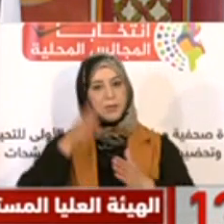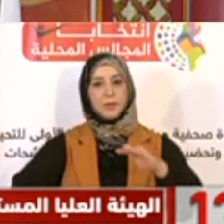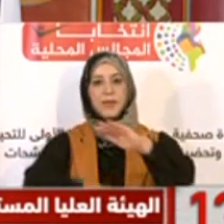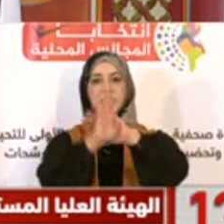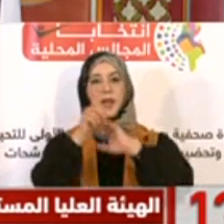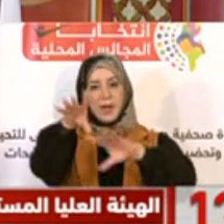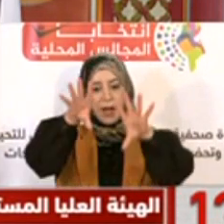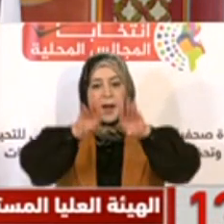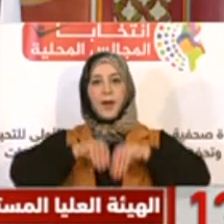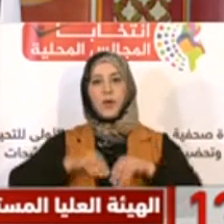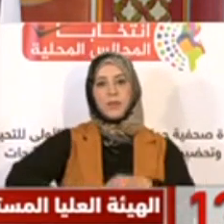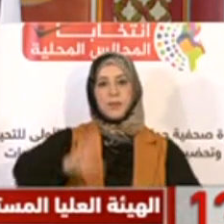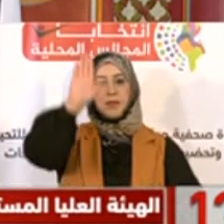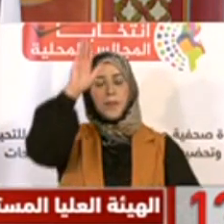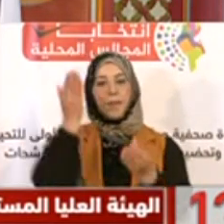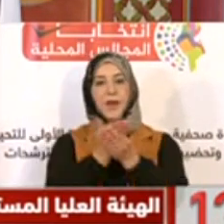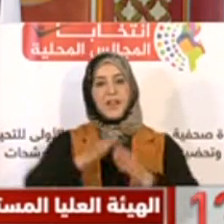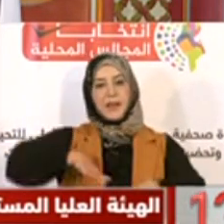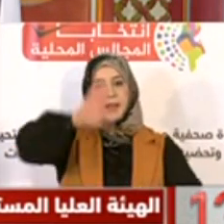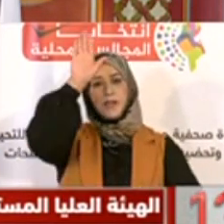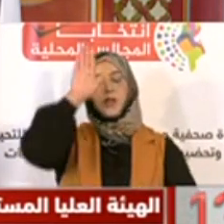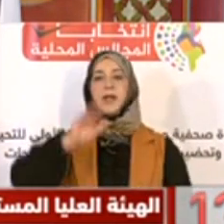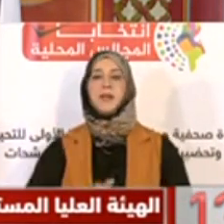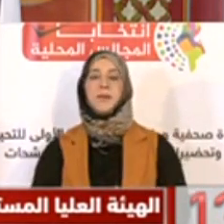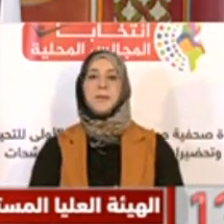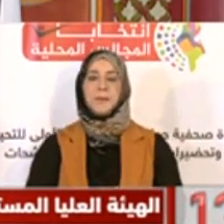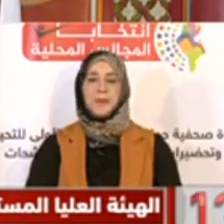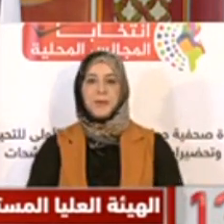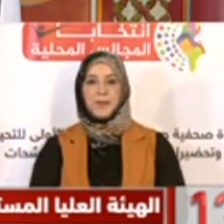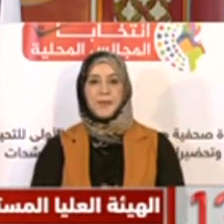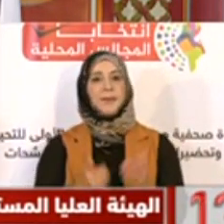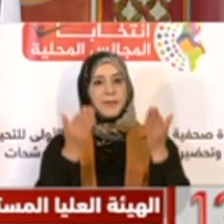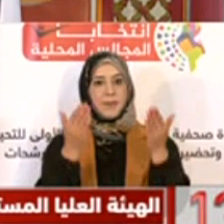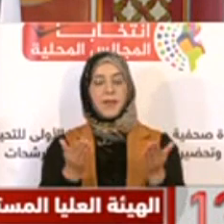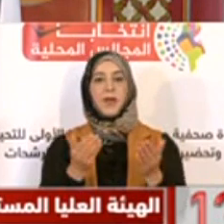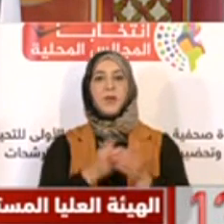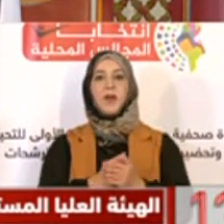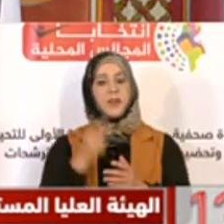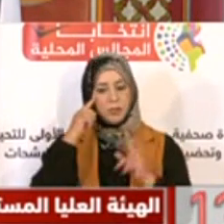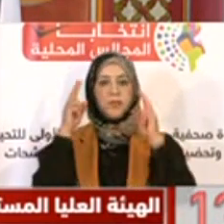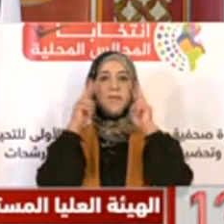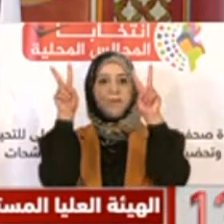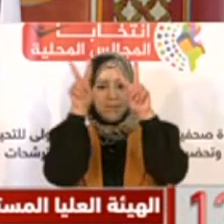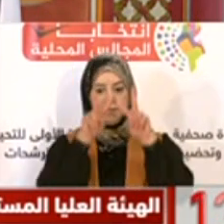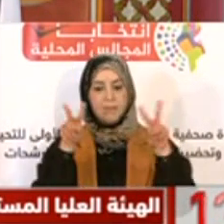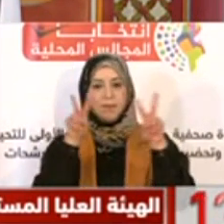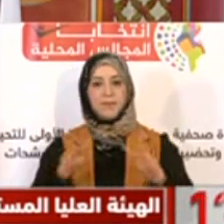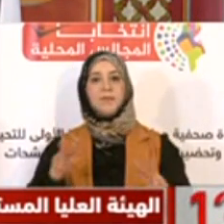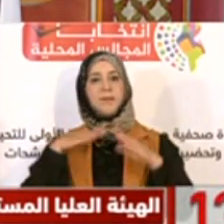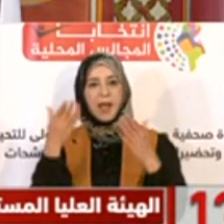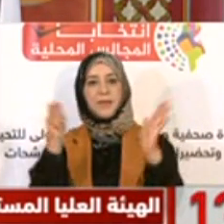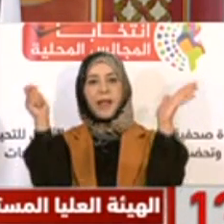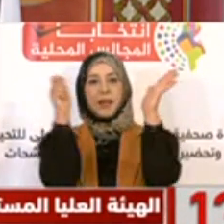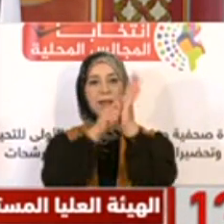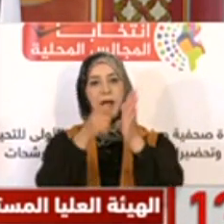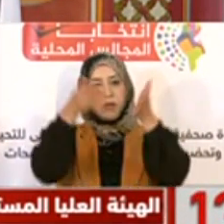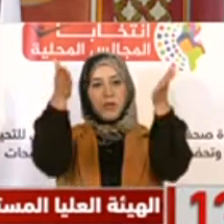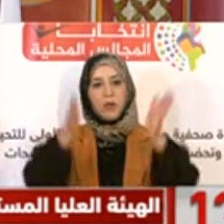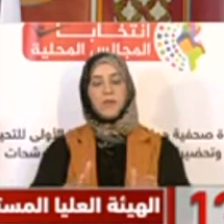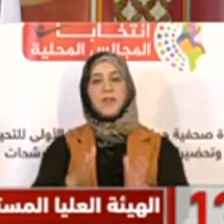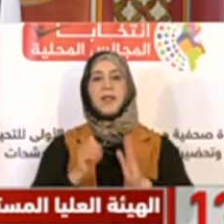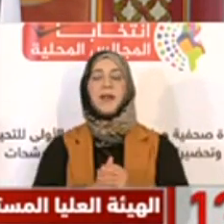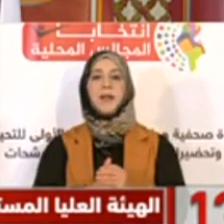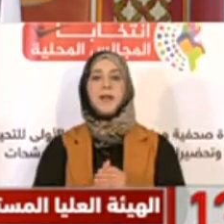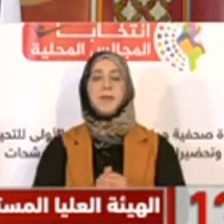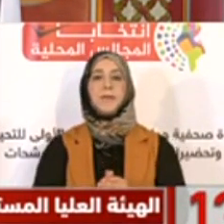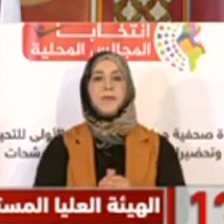في قبول ملفات الترشحات وفي البت فيها حسب الأجال المنصوص